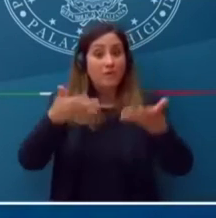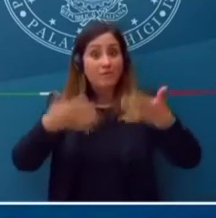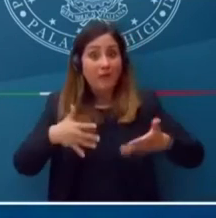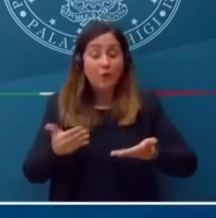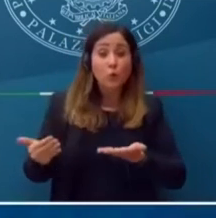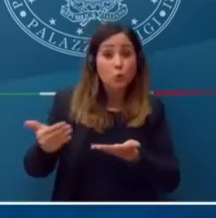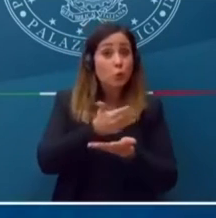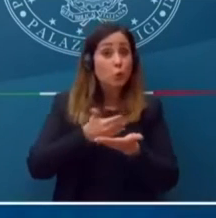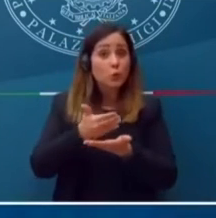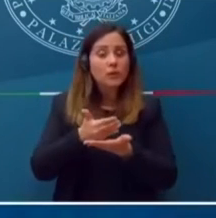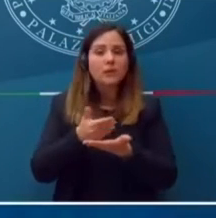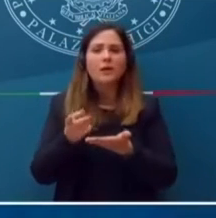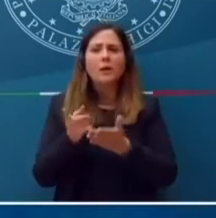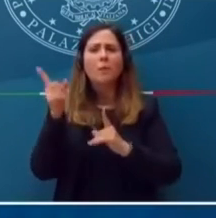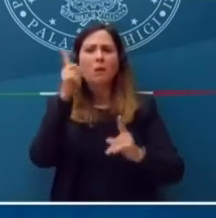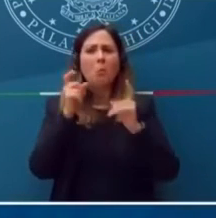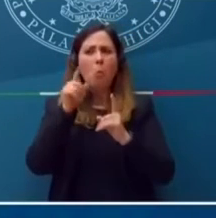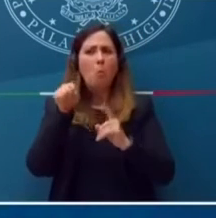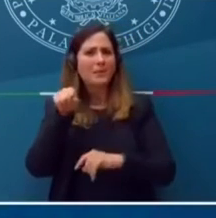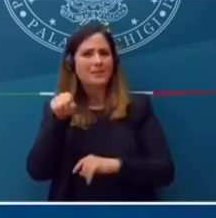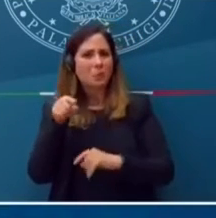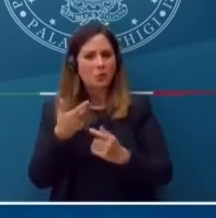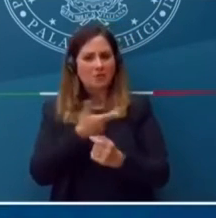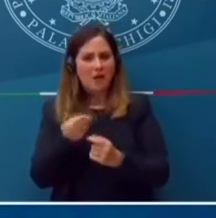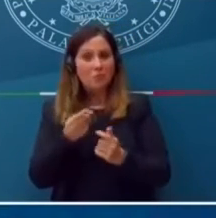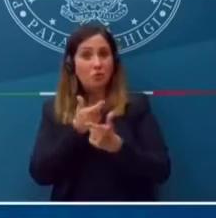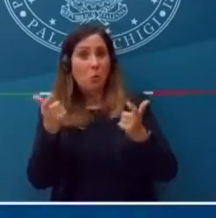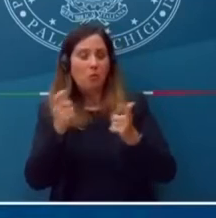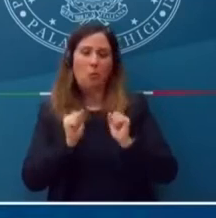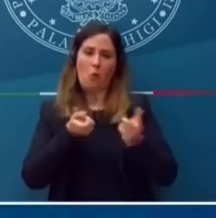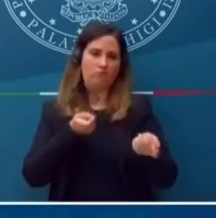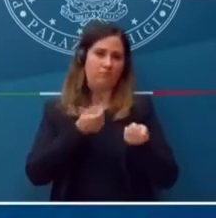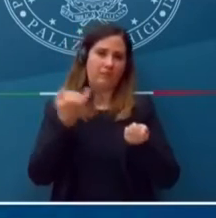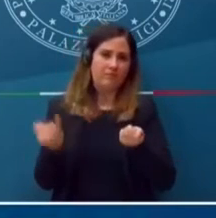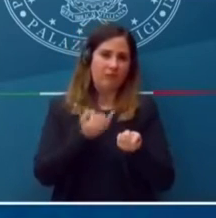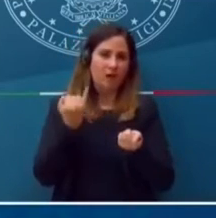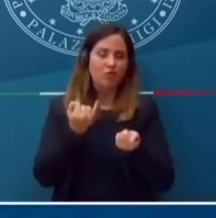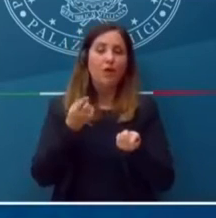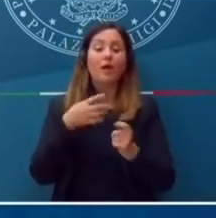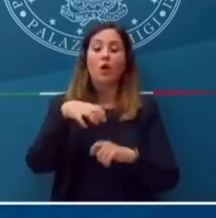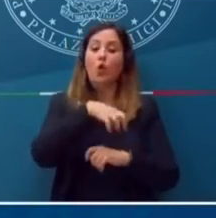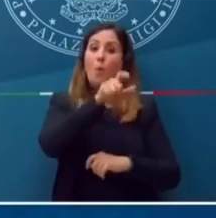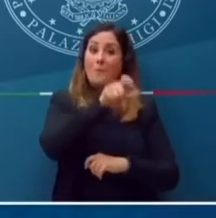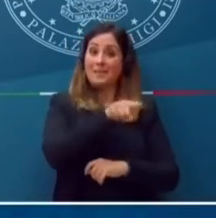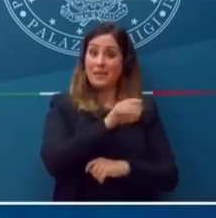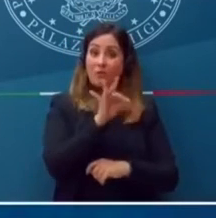questa preoccupazione di troppi vaccini potrà essere gestita molto bene. Il commissario in ogni caso